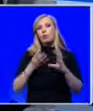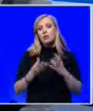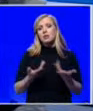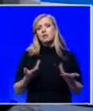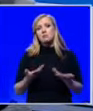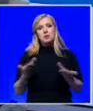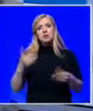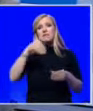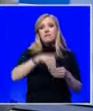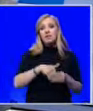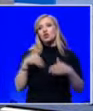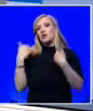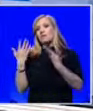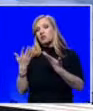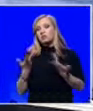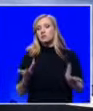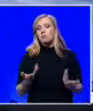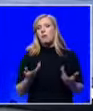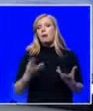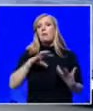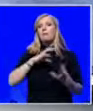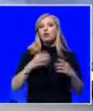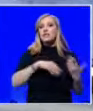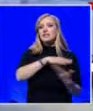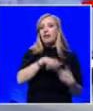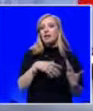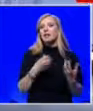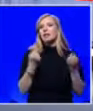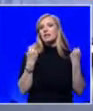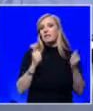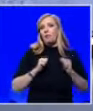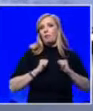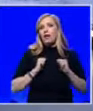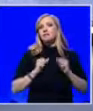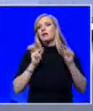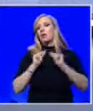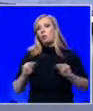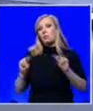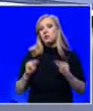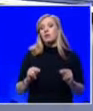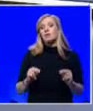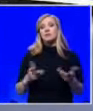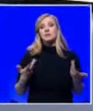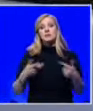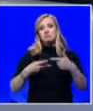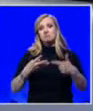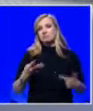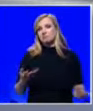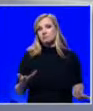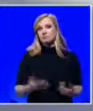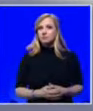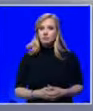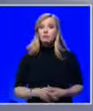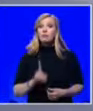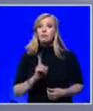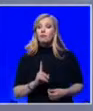външни политики. Те са политика в сферата на здравеопазването, на образованието, опазването на околната среда и така нататък. Именно